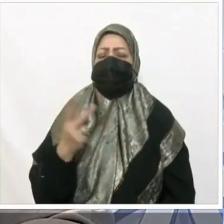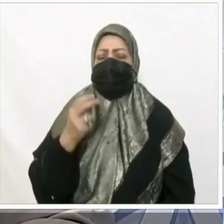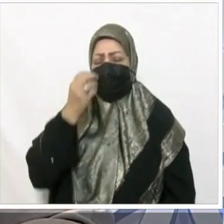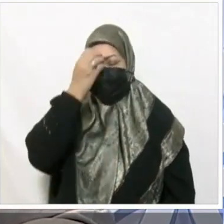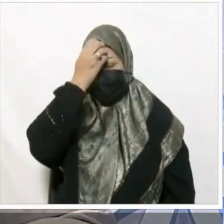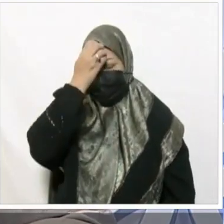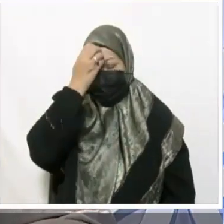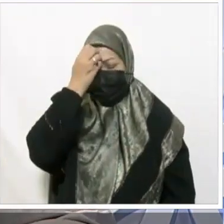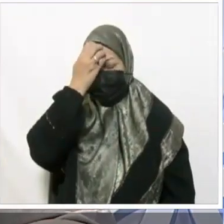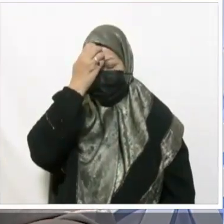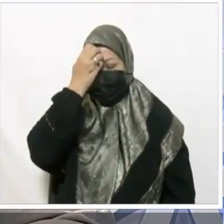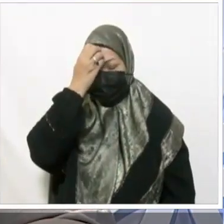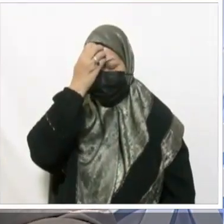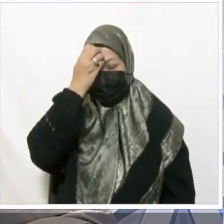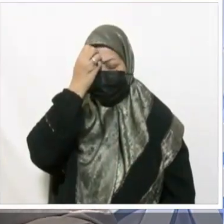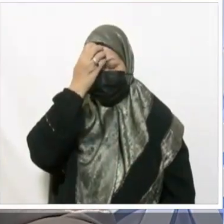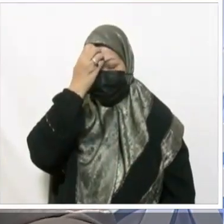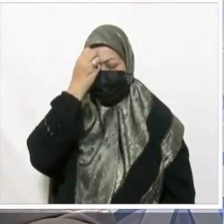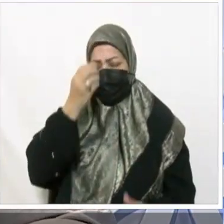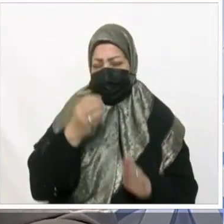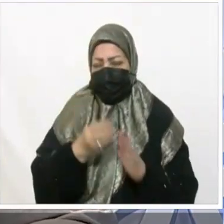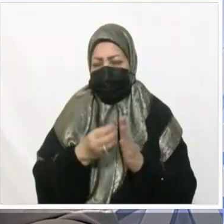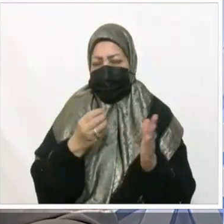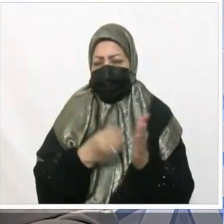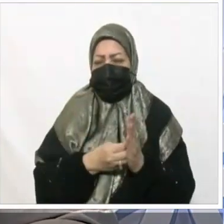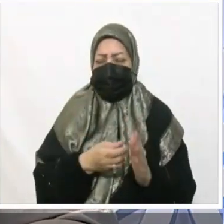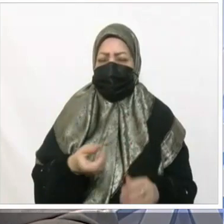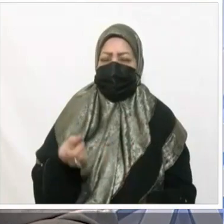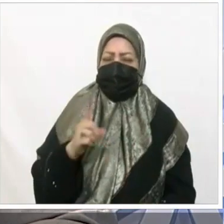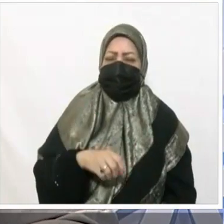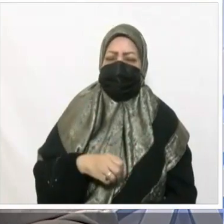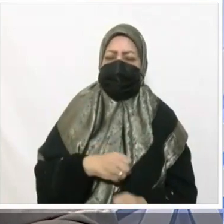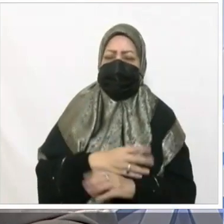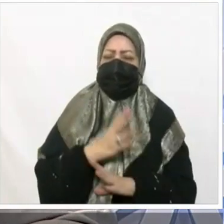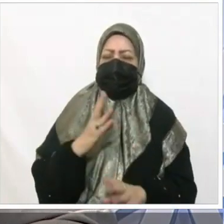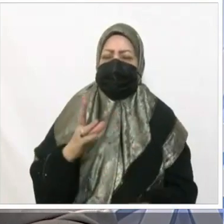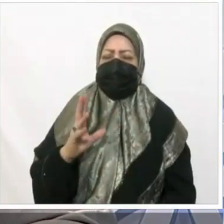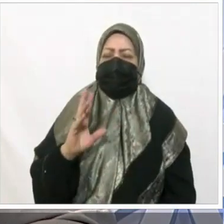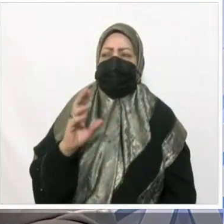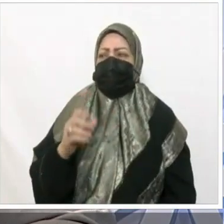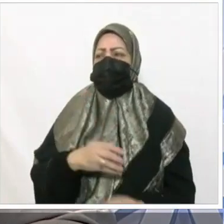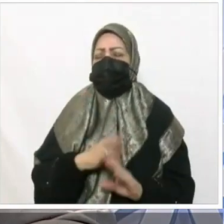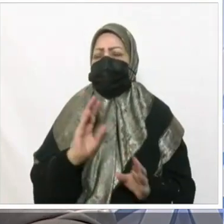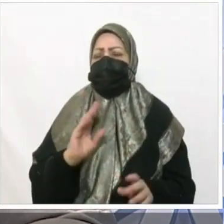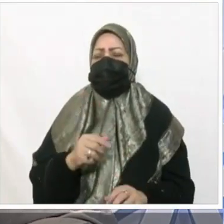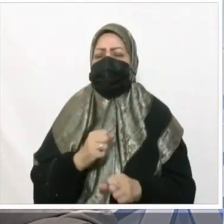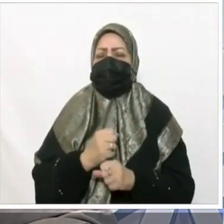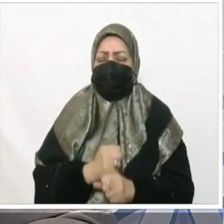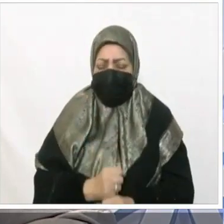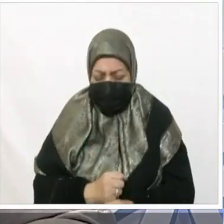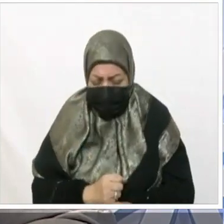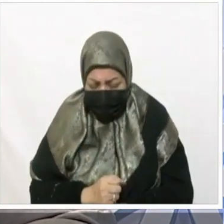في صلاة الصبح ويبدعون من يقنت من الأئمة، رأيناهم